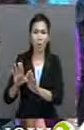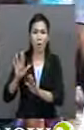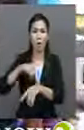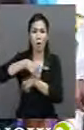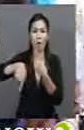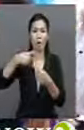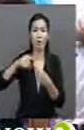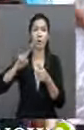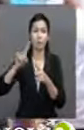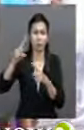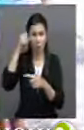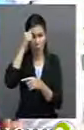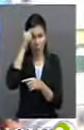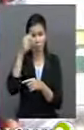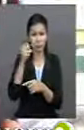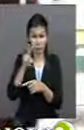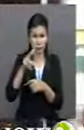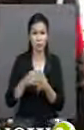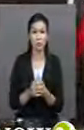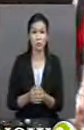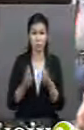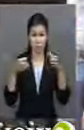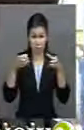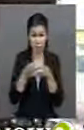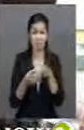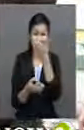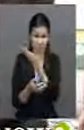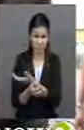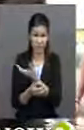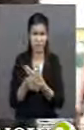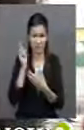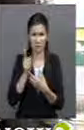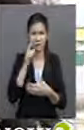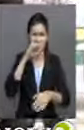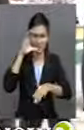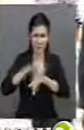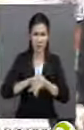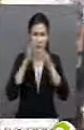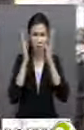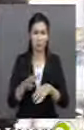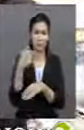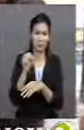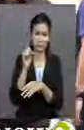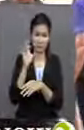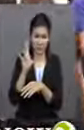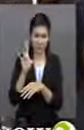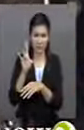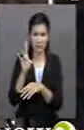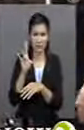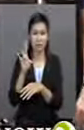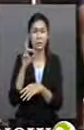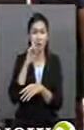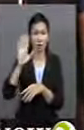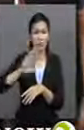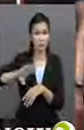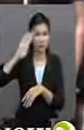รกก็ครบ12วันนะครับผู้ต้องหากลุ่มนี้เดิมตามหมายจับมีทั้งสิ้น17คนตามหมายของศา